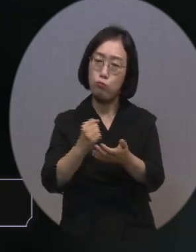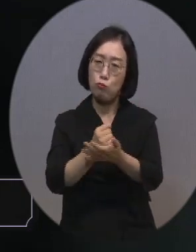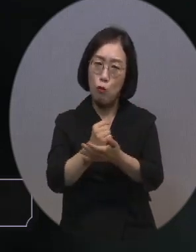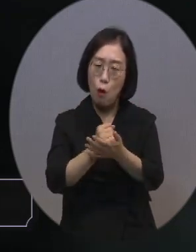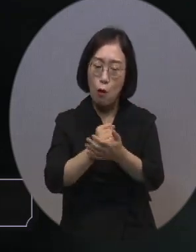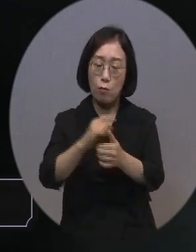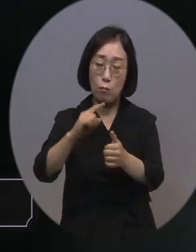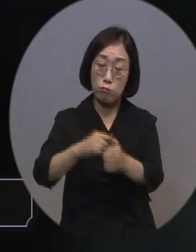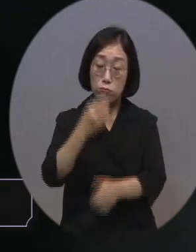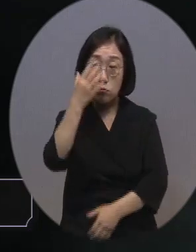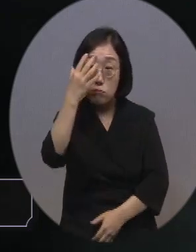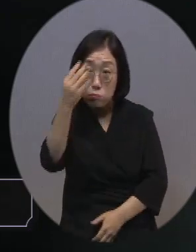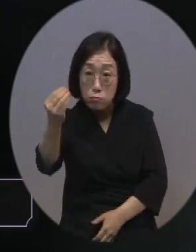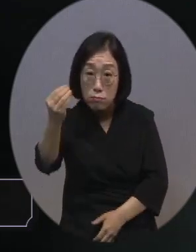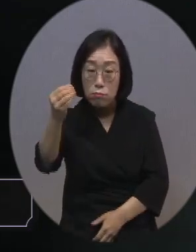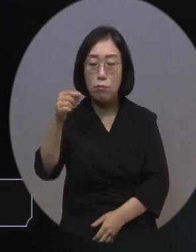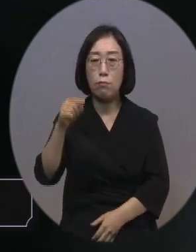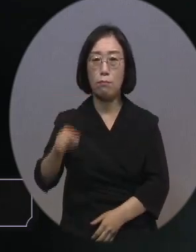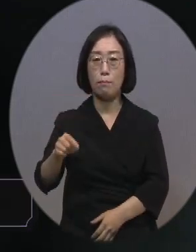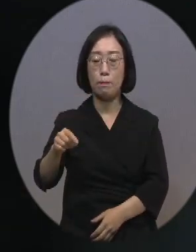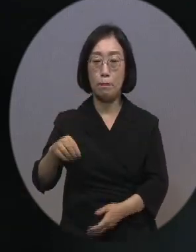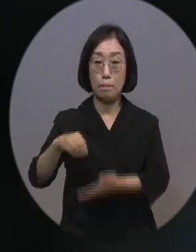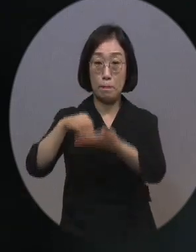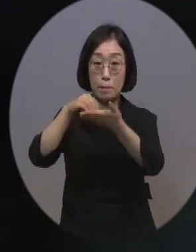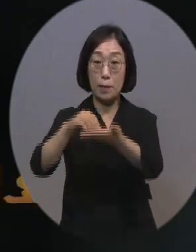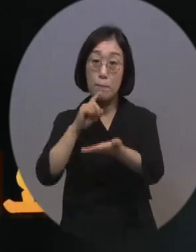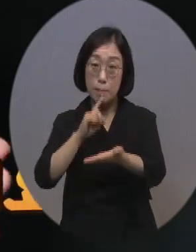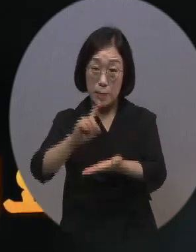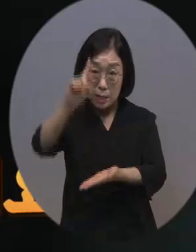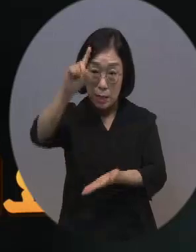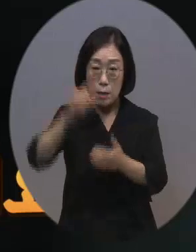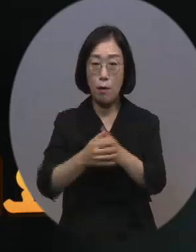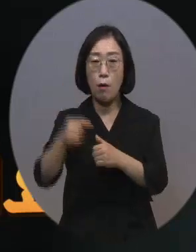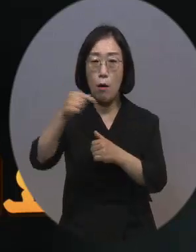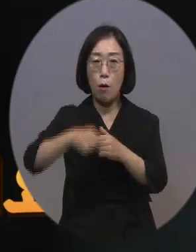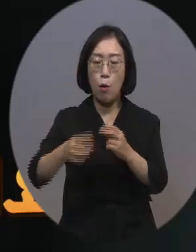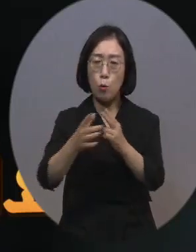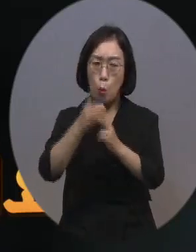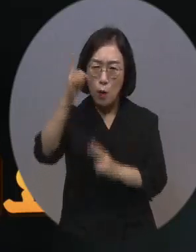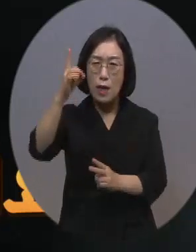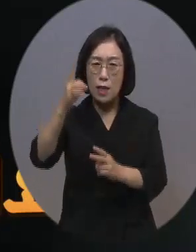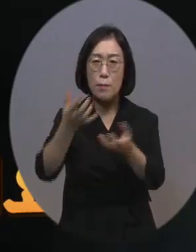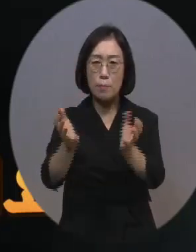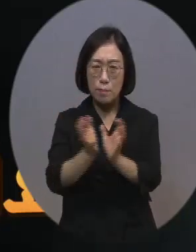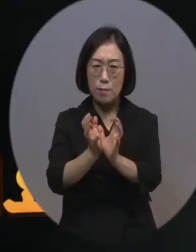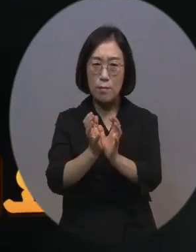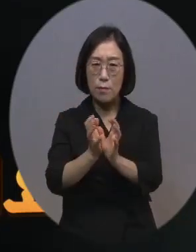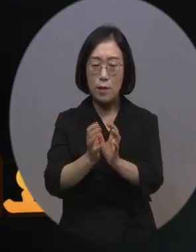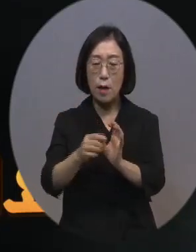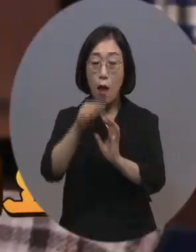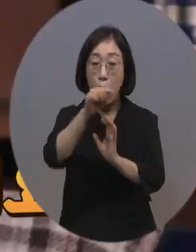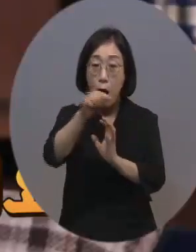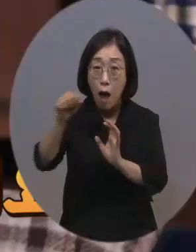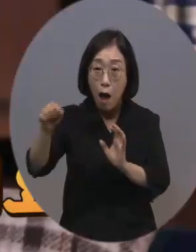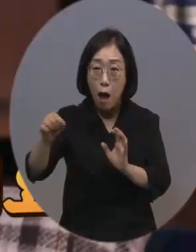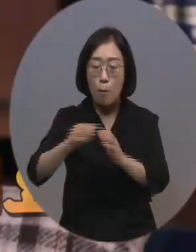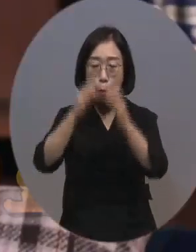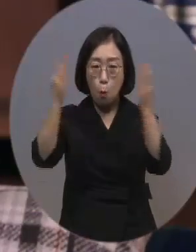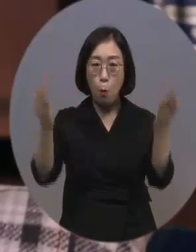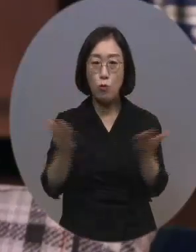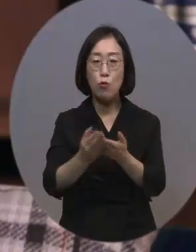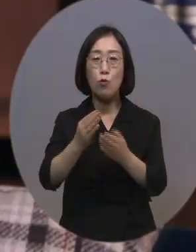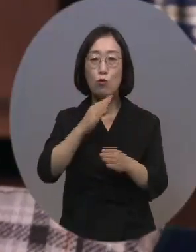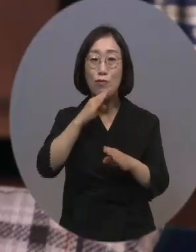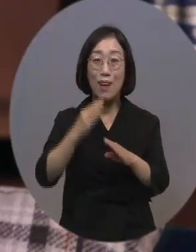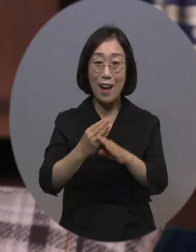지나가면서 포스터 보고 거기 들어갔는데 통일 동아리라고 하지만 사실 다 북한 이탈 주민이더라고요. 근데 저는 그랬어요?